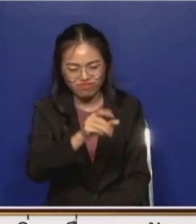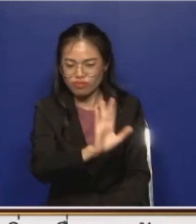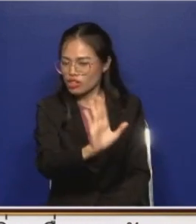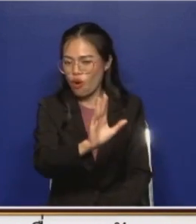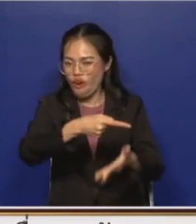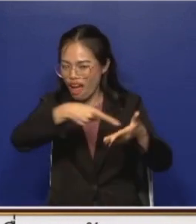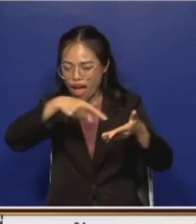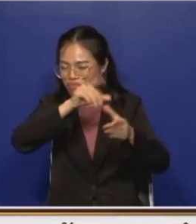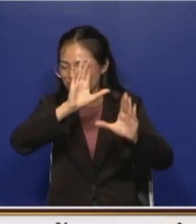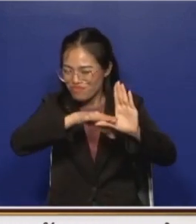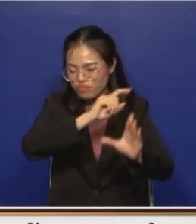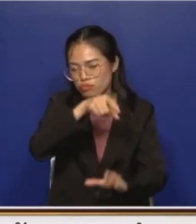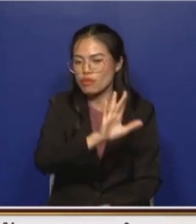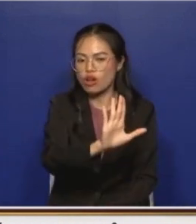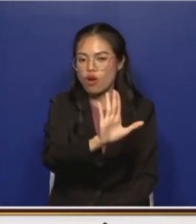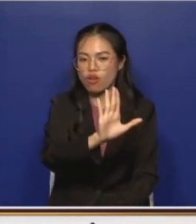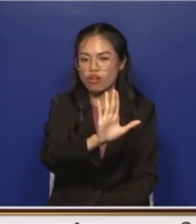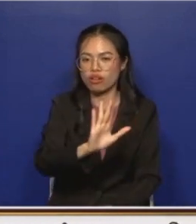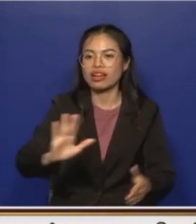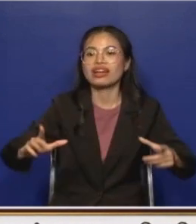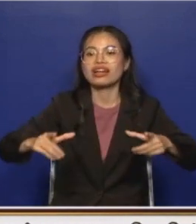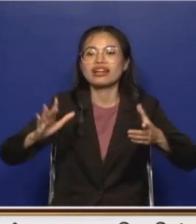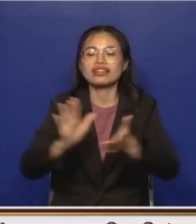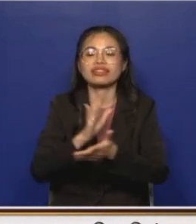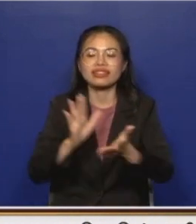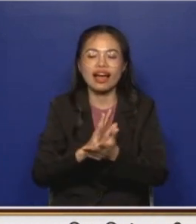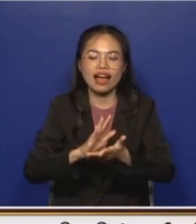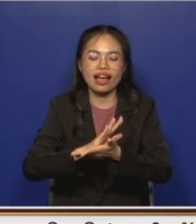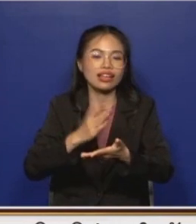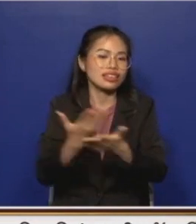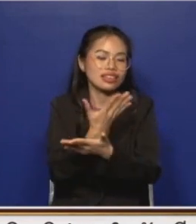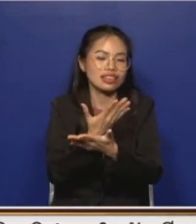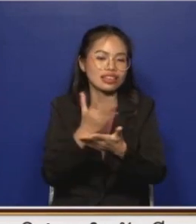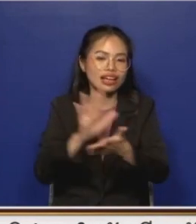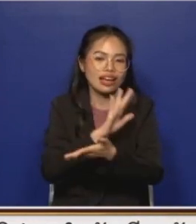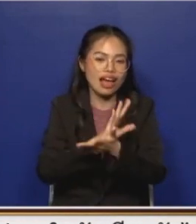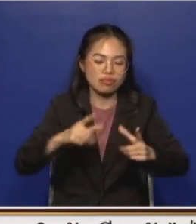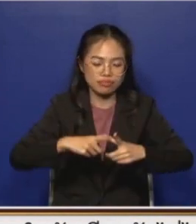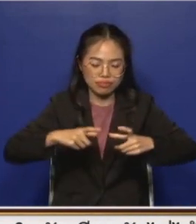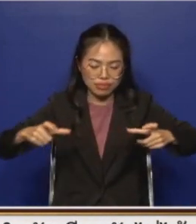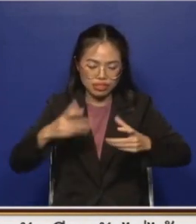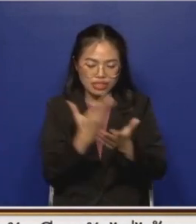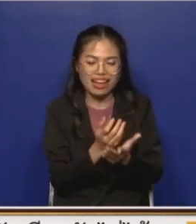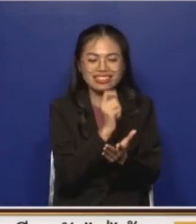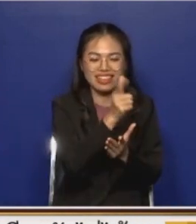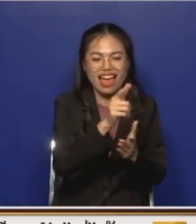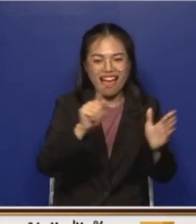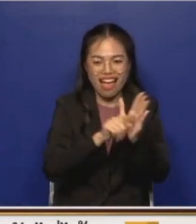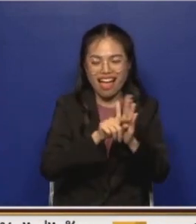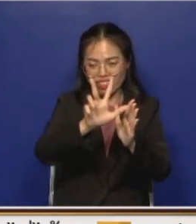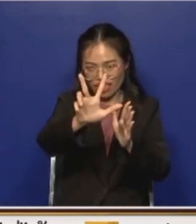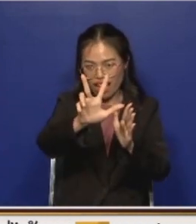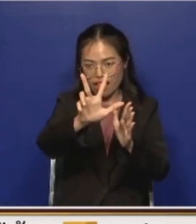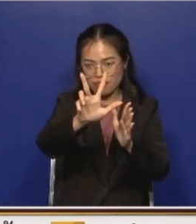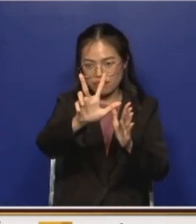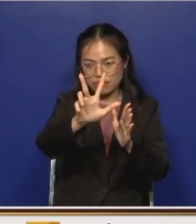เข้าใจฮะเราไม่ได้ร่ำรวยเท่าเขาฮะแล้วทำไมเงิน 2,000 3,000 เราต้องมาเข้าแถวกันต้